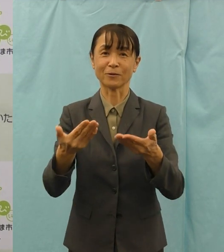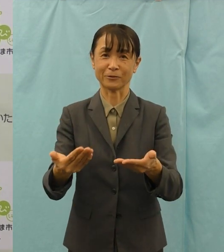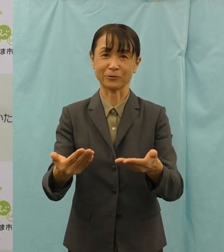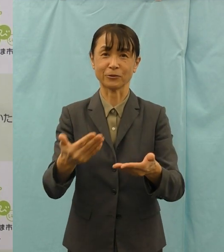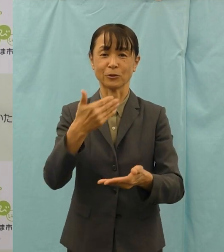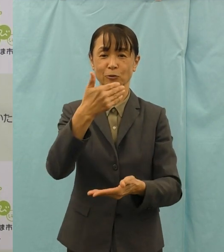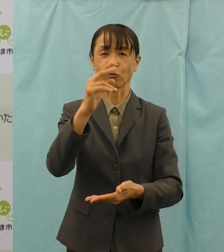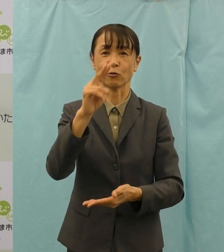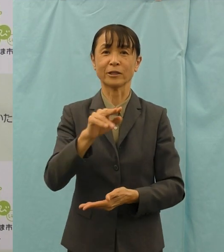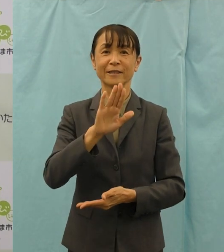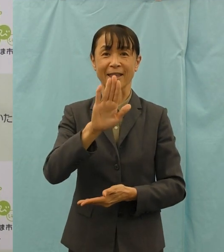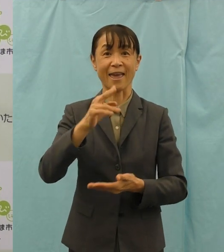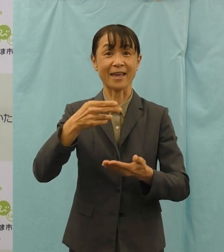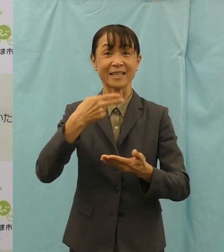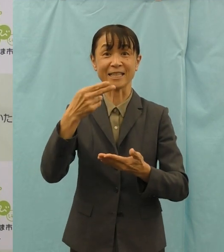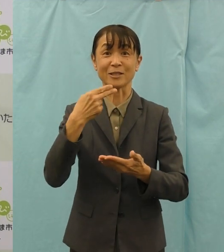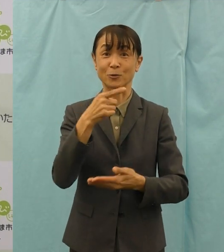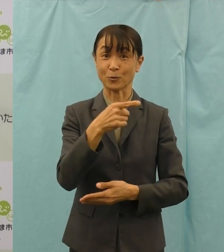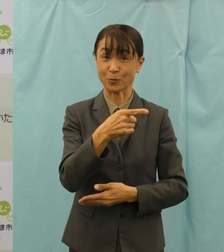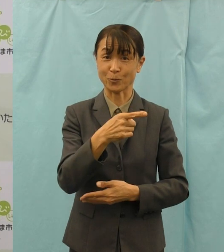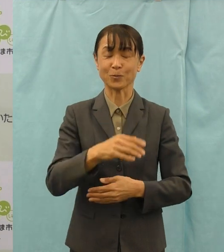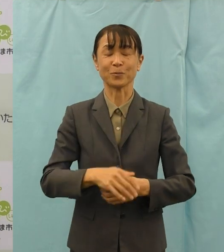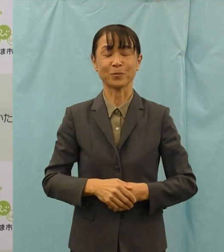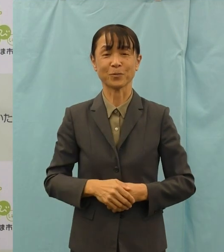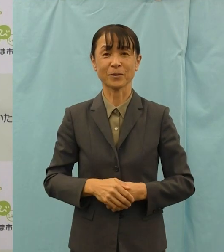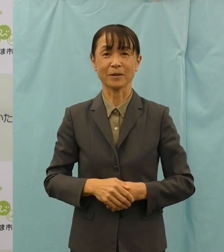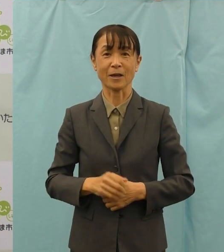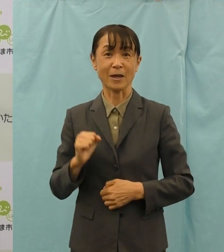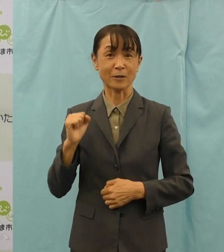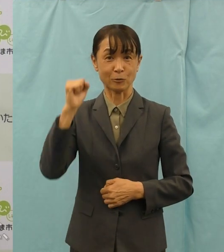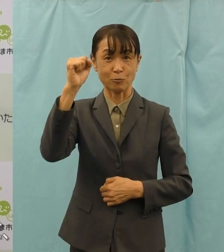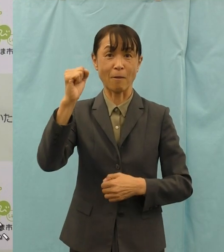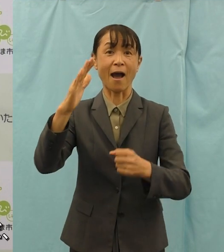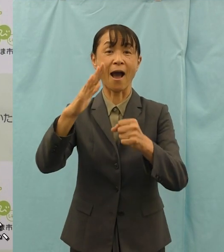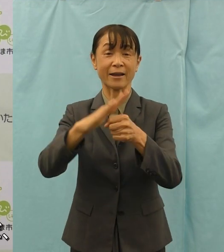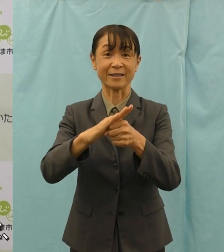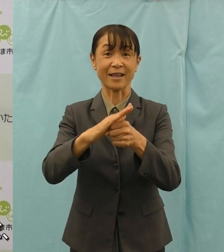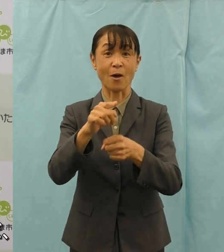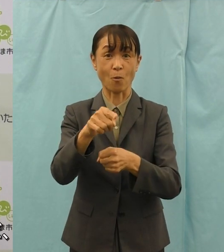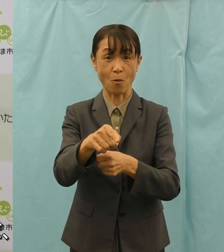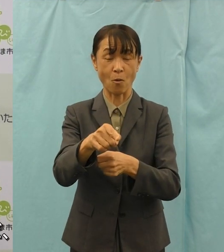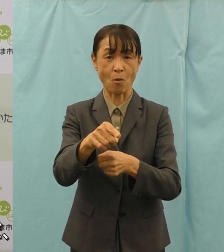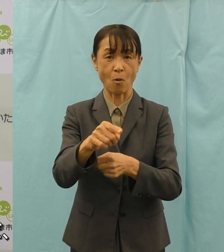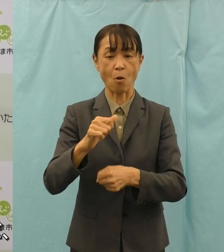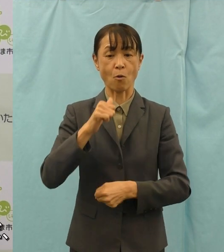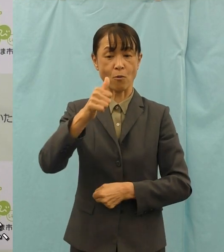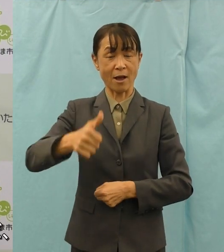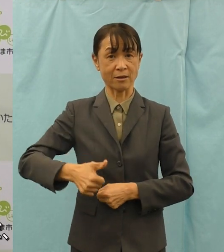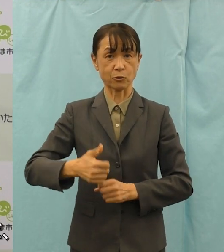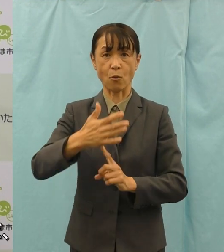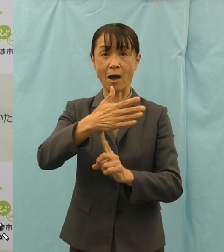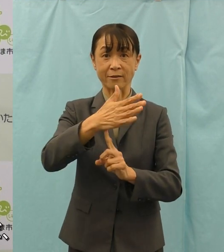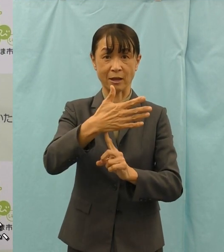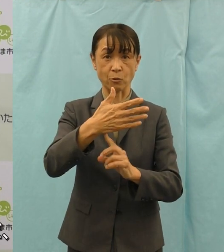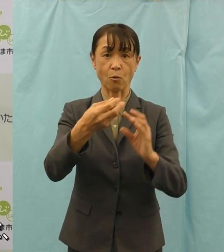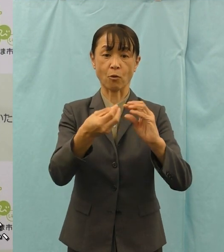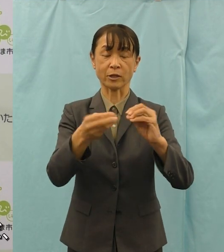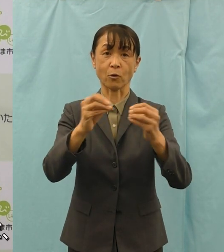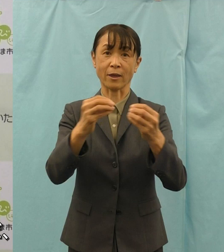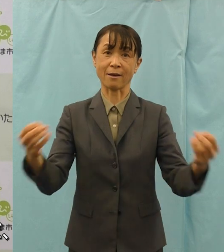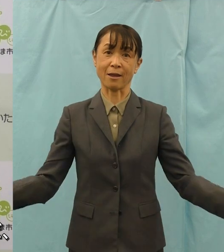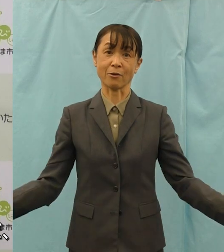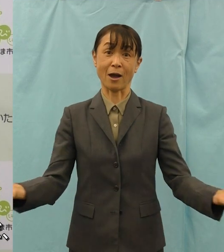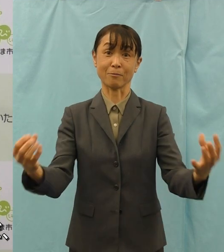イーツを提供するクリテイーツをはじめ、埼玉スーパーアリーナをトリコロールカラーに染